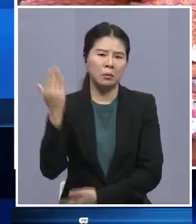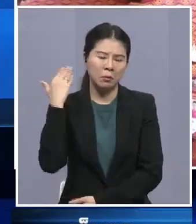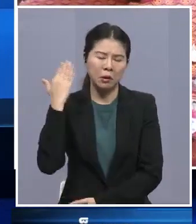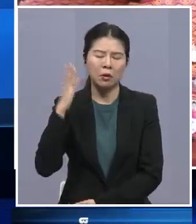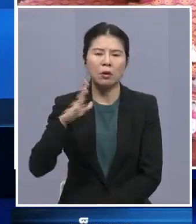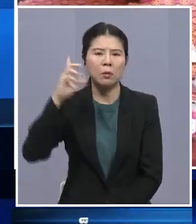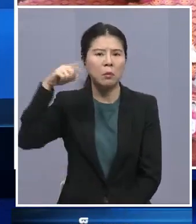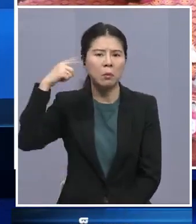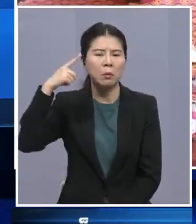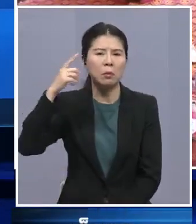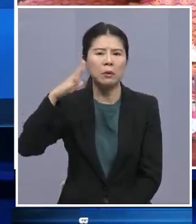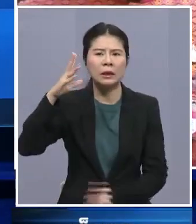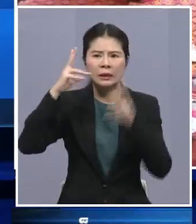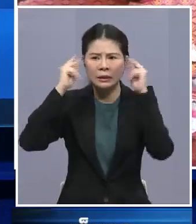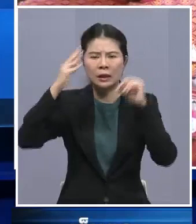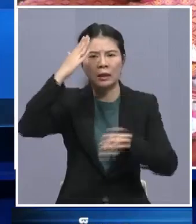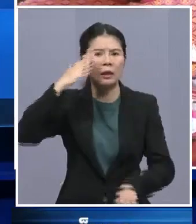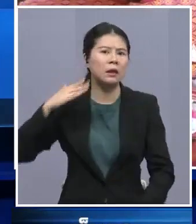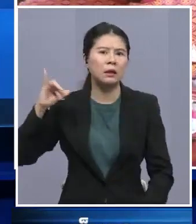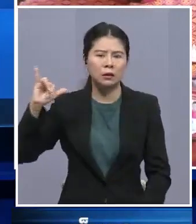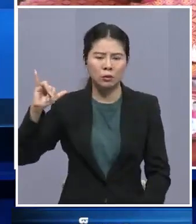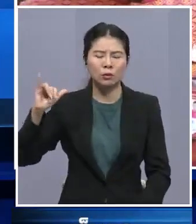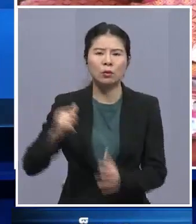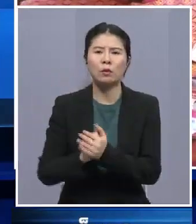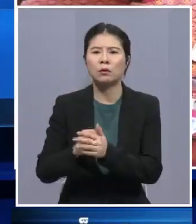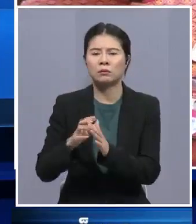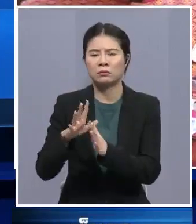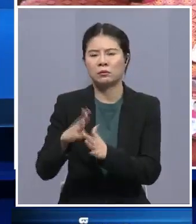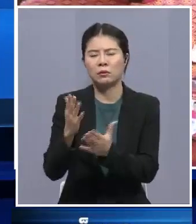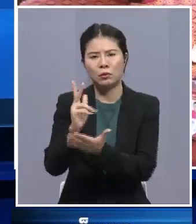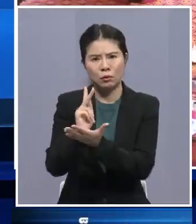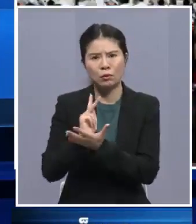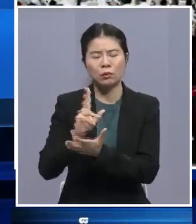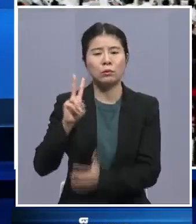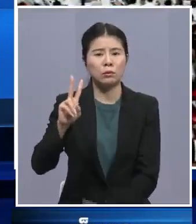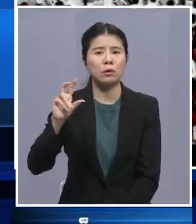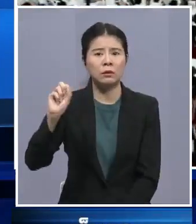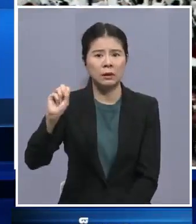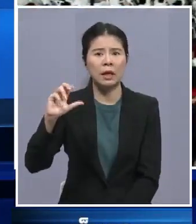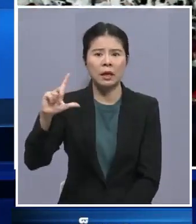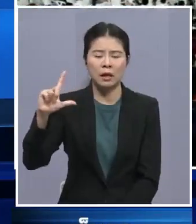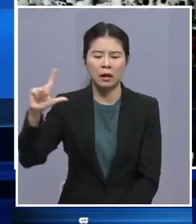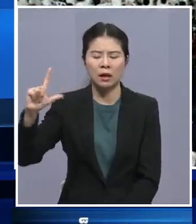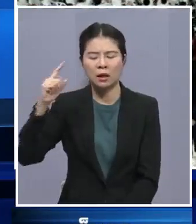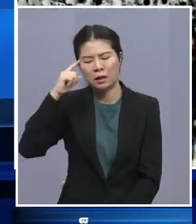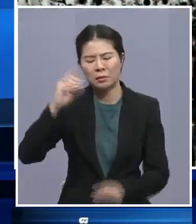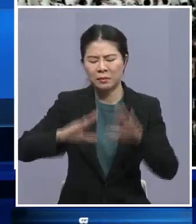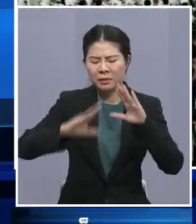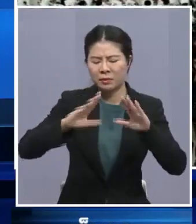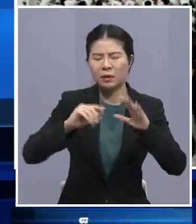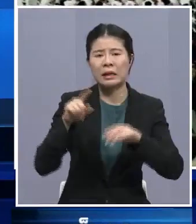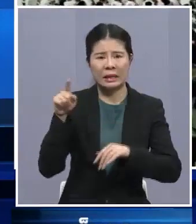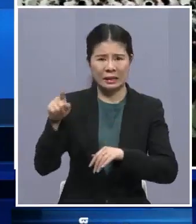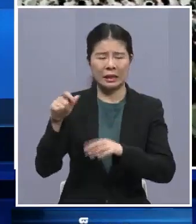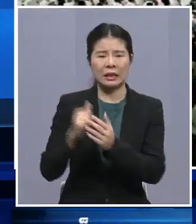ลักษณ์นั้นมันจะสุ่มเสี่ยงที่โดนพิจารณาเหมือนกันไหม ครับ มันมีประเด็นหนึ่งนะครับก็คือเรื่องของความจำเป็นเร่งด่วนที่กำ